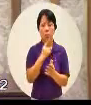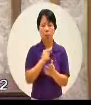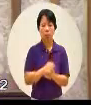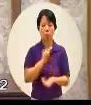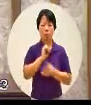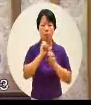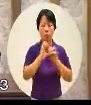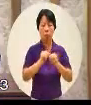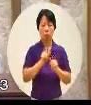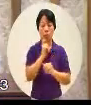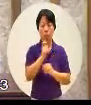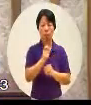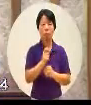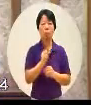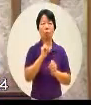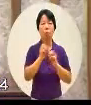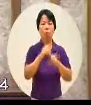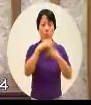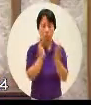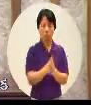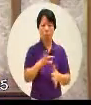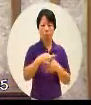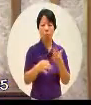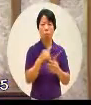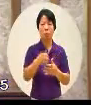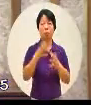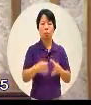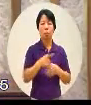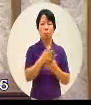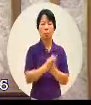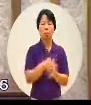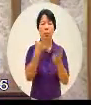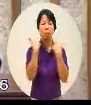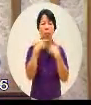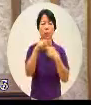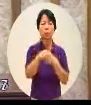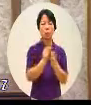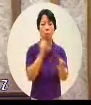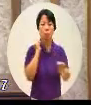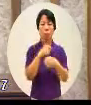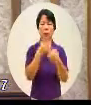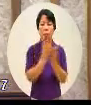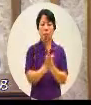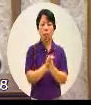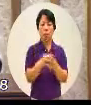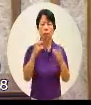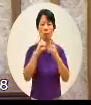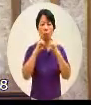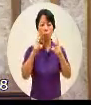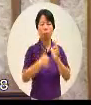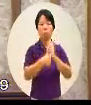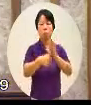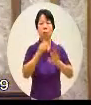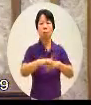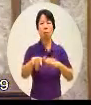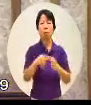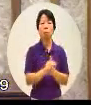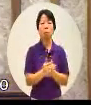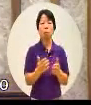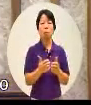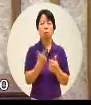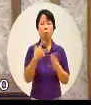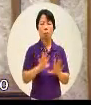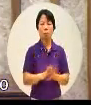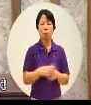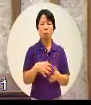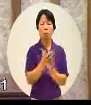强调，我们现在这样子制度下去的话，包括原住民偏乡的孩子，他都会有出头的机会。举例来说，像今年的茂